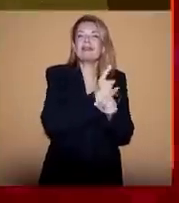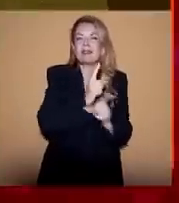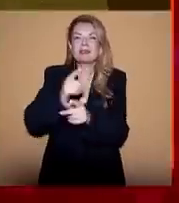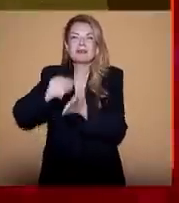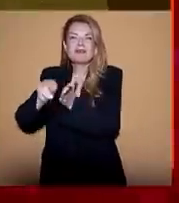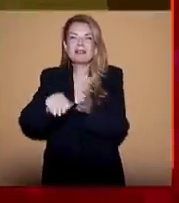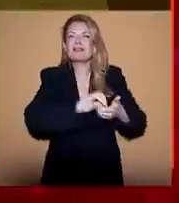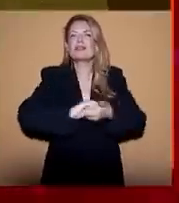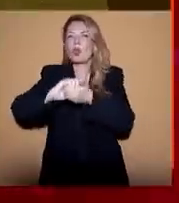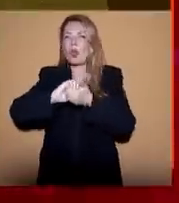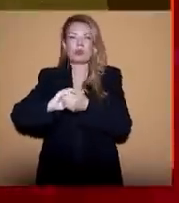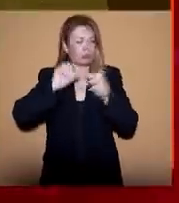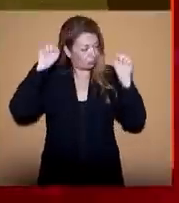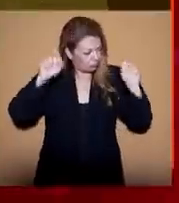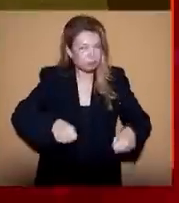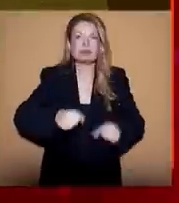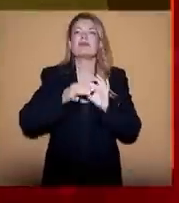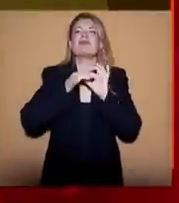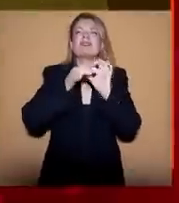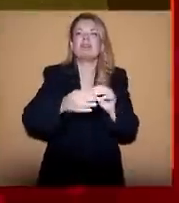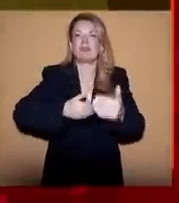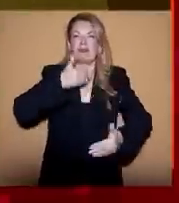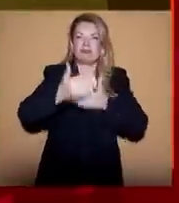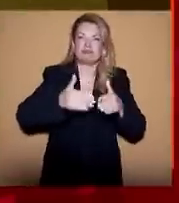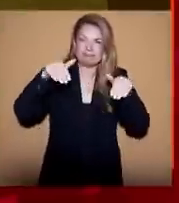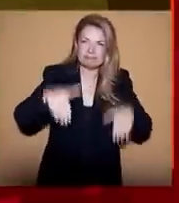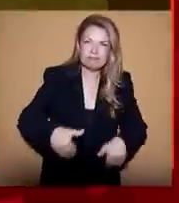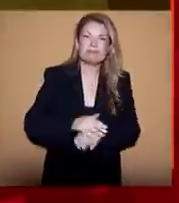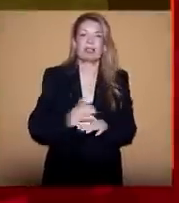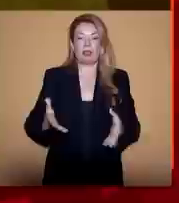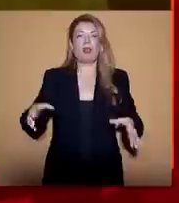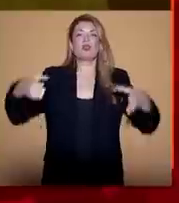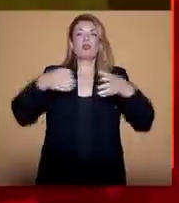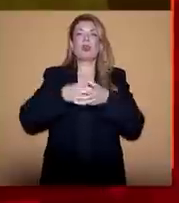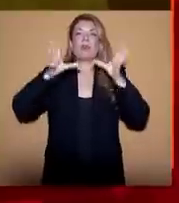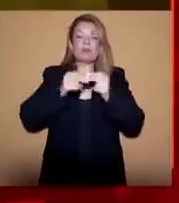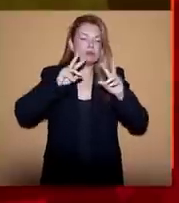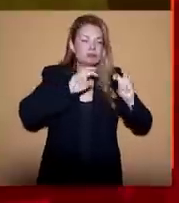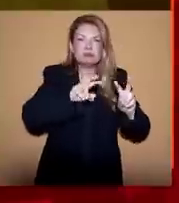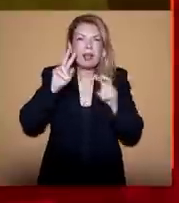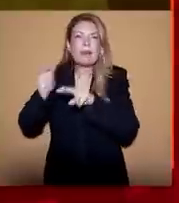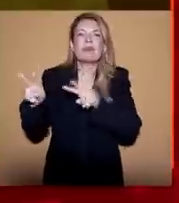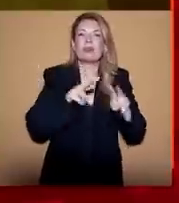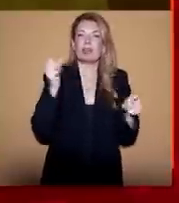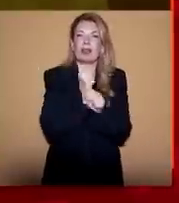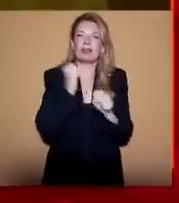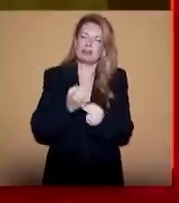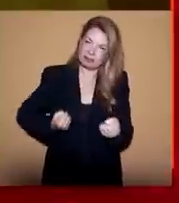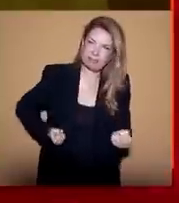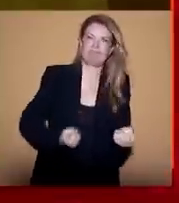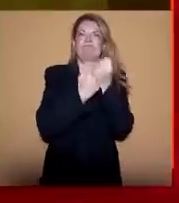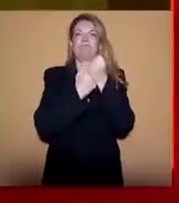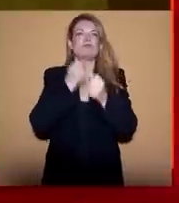εργασίας. Ανασυστήνουμε το Σώμα Επιθεώρησης Εργασίας και το ενισχύουμε για ουσιαστικούς